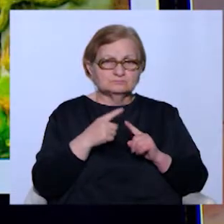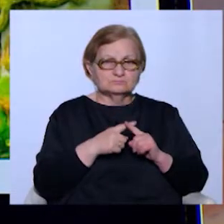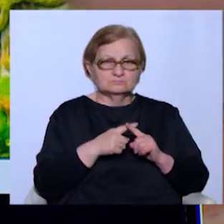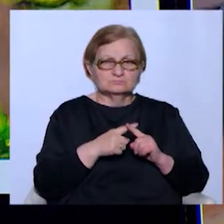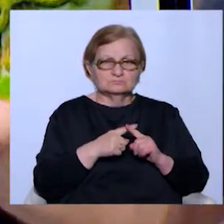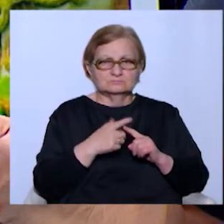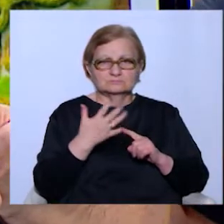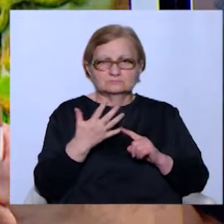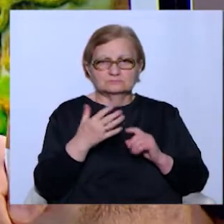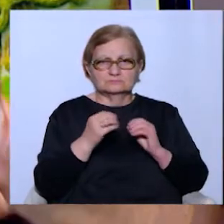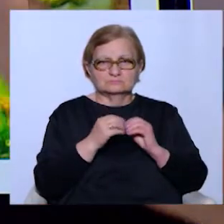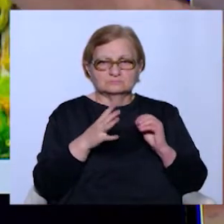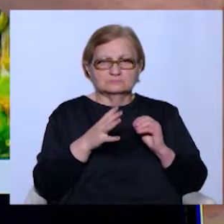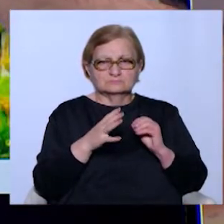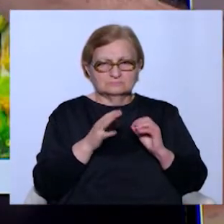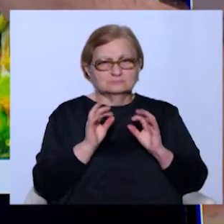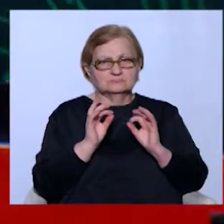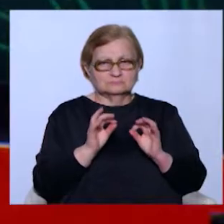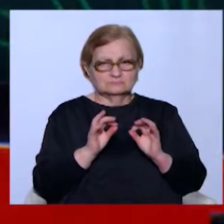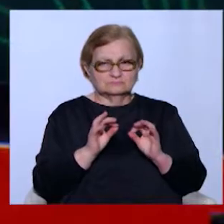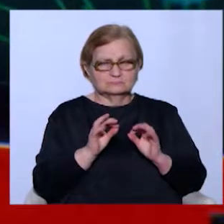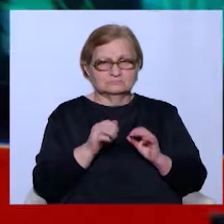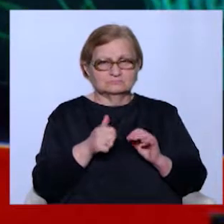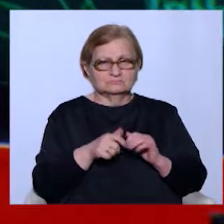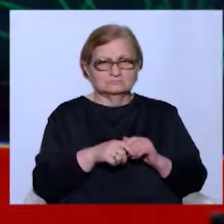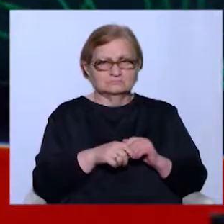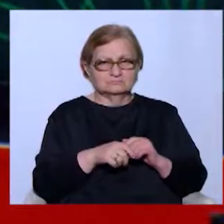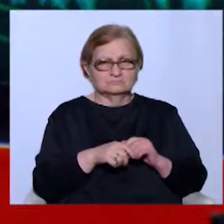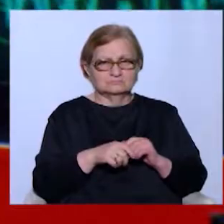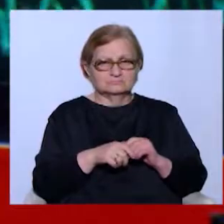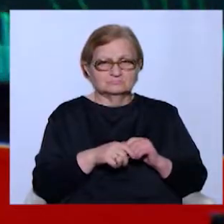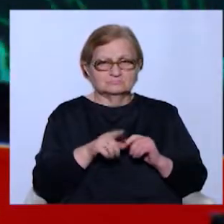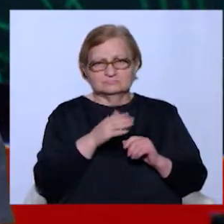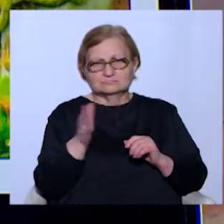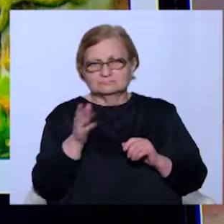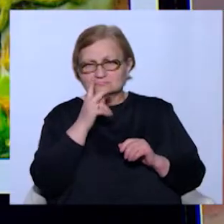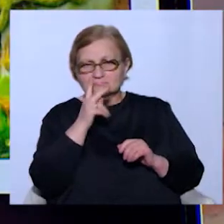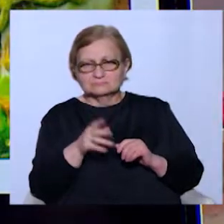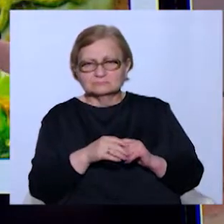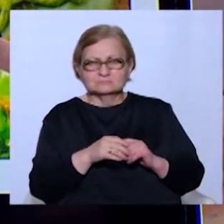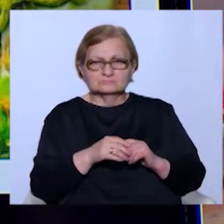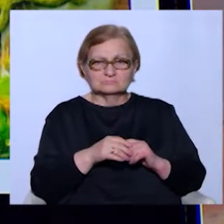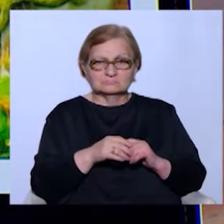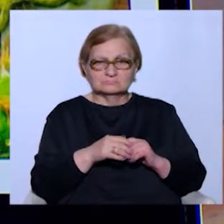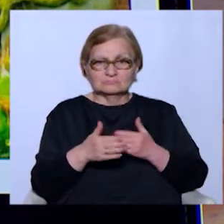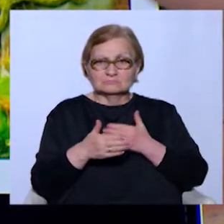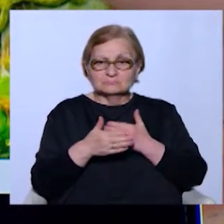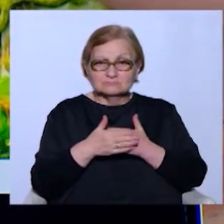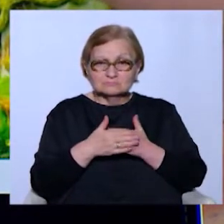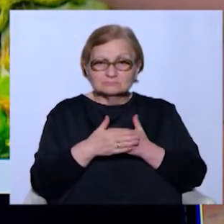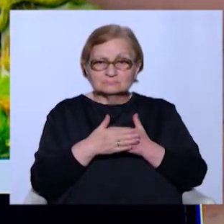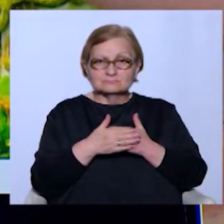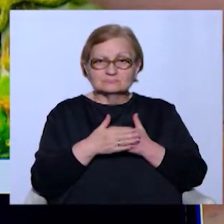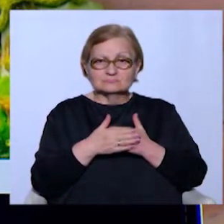დაუმატოთ 5. 10 და 5, 15. კარგად მივდივართ. აბა, წამოვიდეთ აქეთ, აი აქეთ მიუახლოვდით უკვე